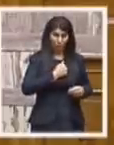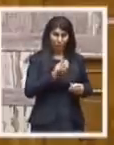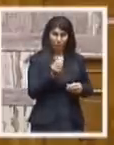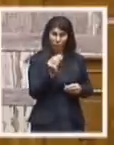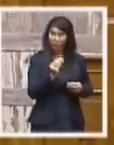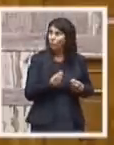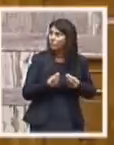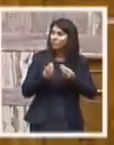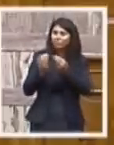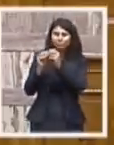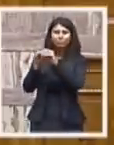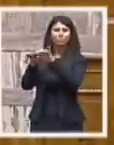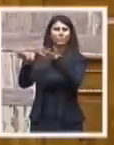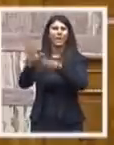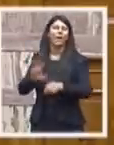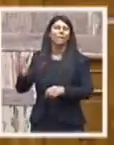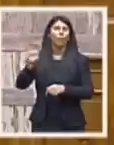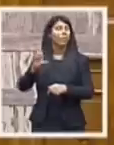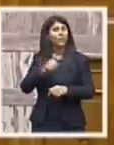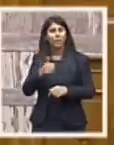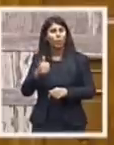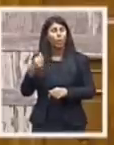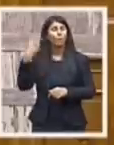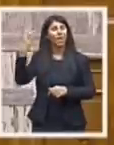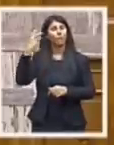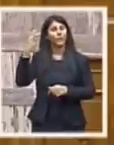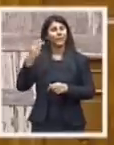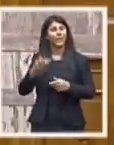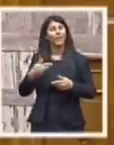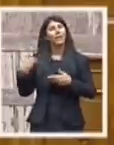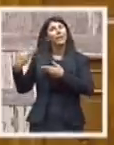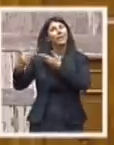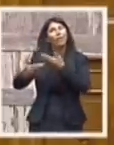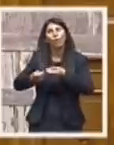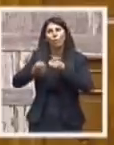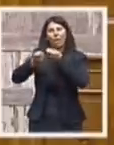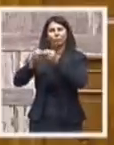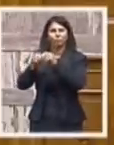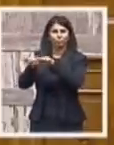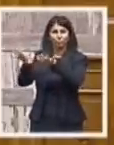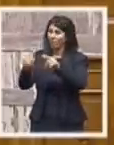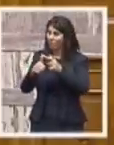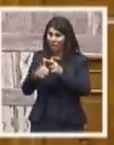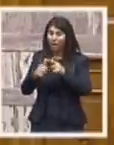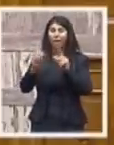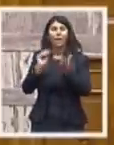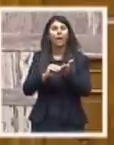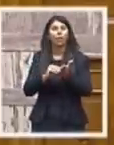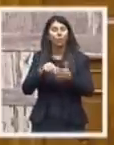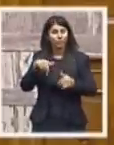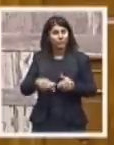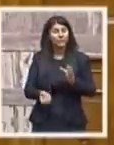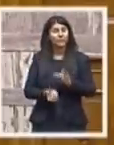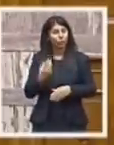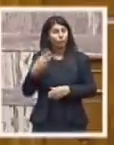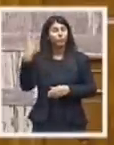μας. Δεν είναι μόνο η πνευματική κληρονομιά που μπορεί να διοχετευθεί στην Ευρώπη, αλλά και ο σύγχρονος